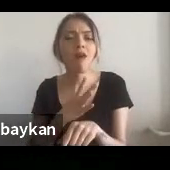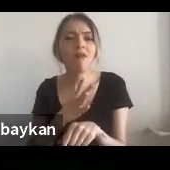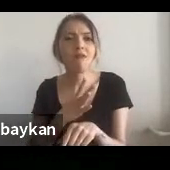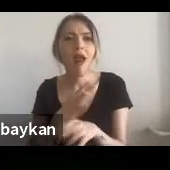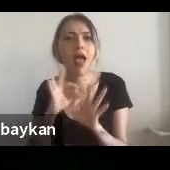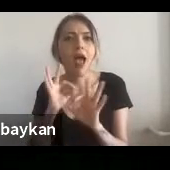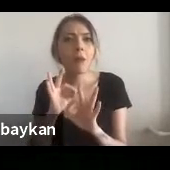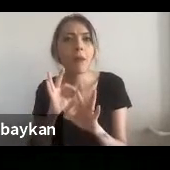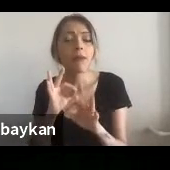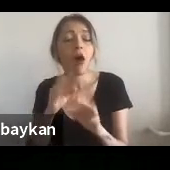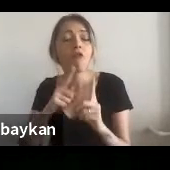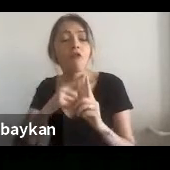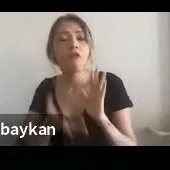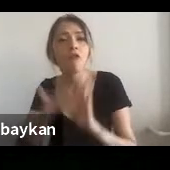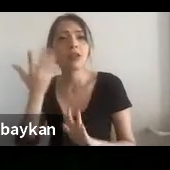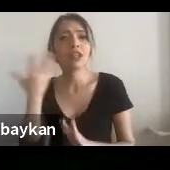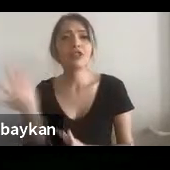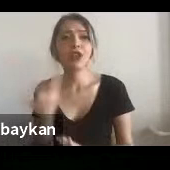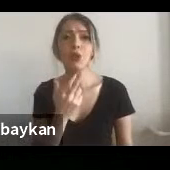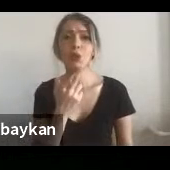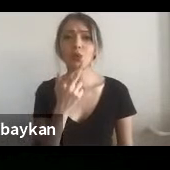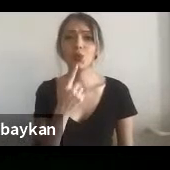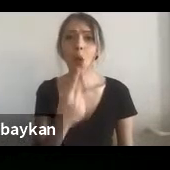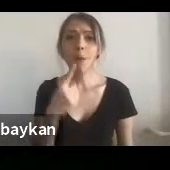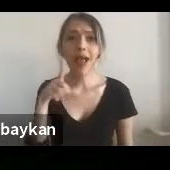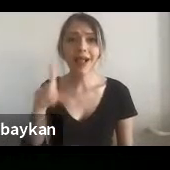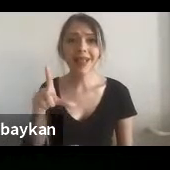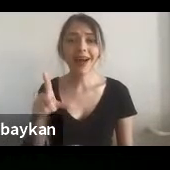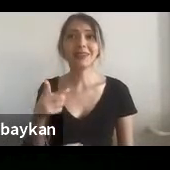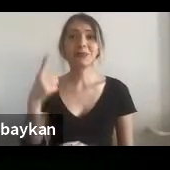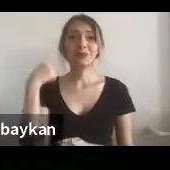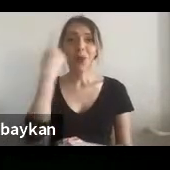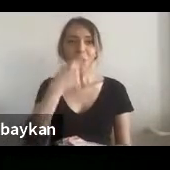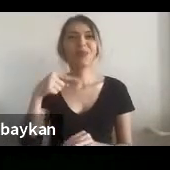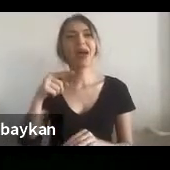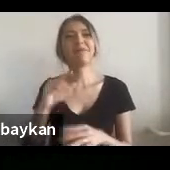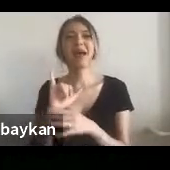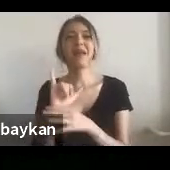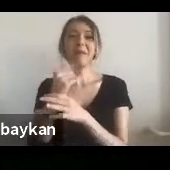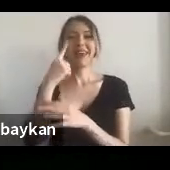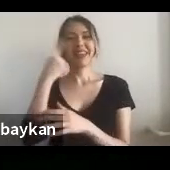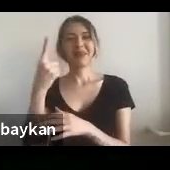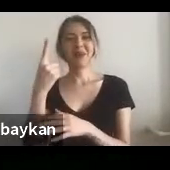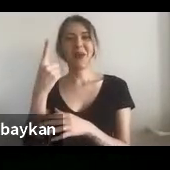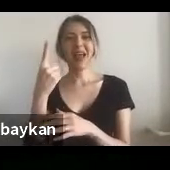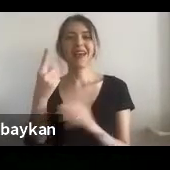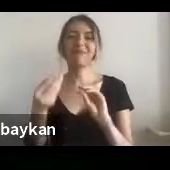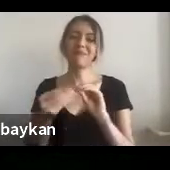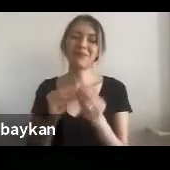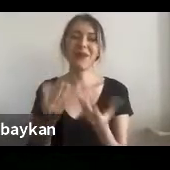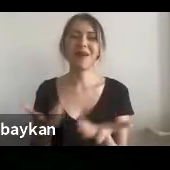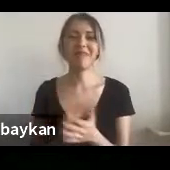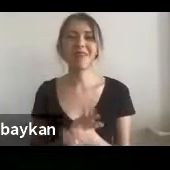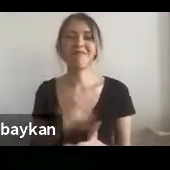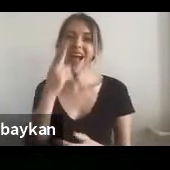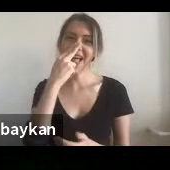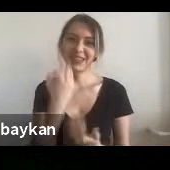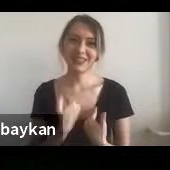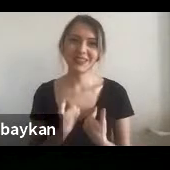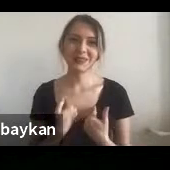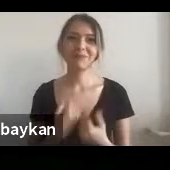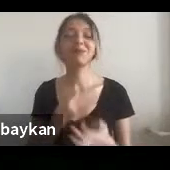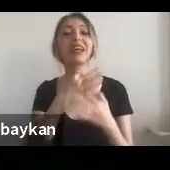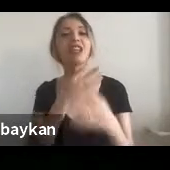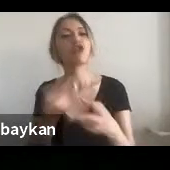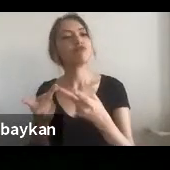anlamda bir meslek hastalığı olarak da görülebilir. Her ikiniz için de özür sayılır mı bilmiyorum tabii. Teşekkür ederim beni